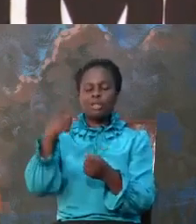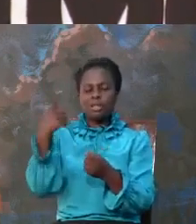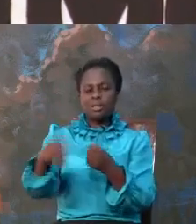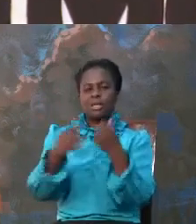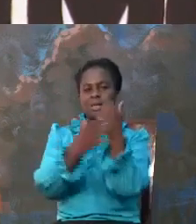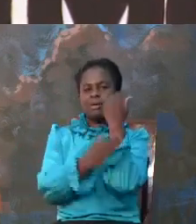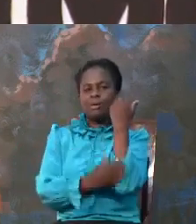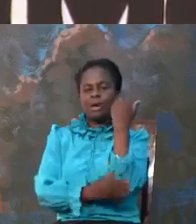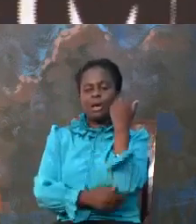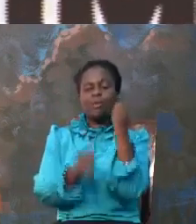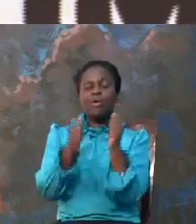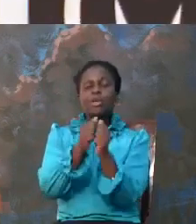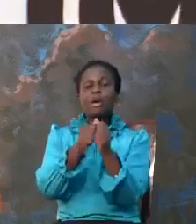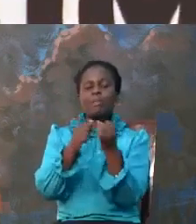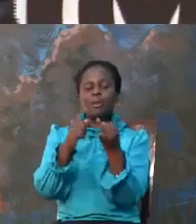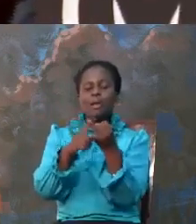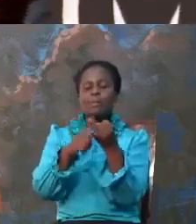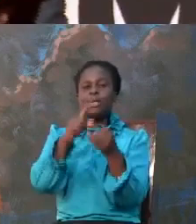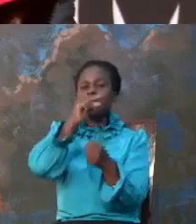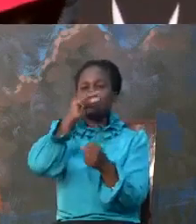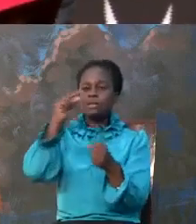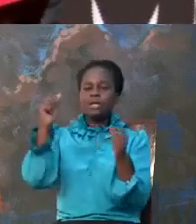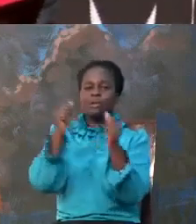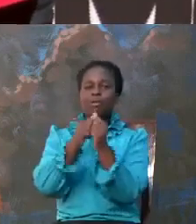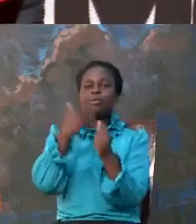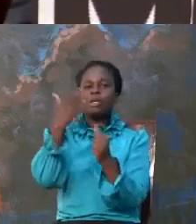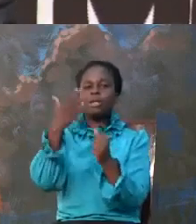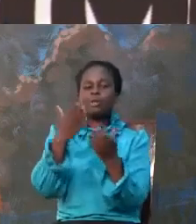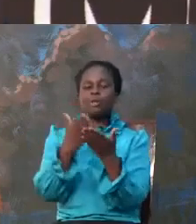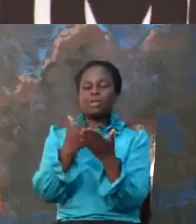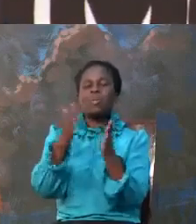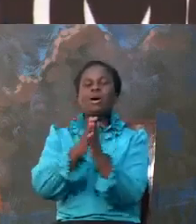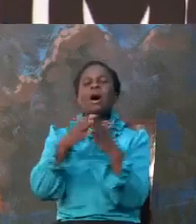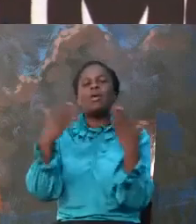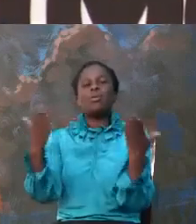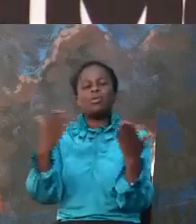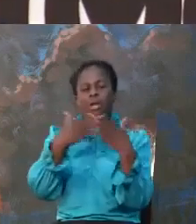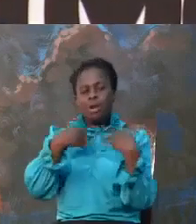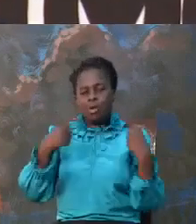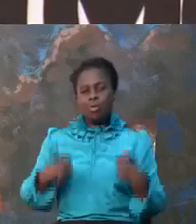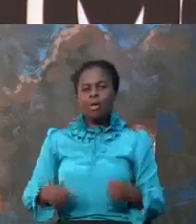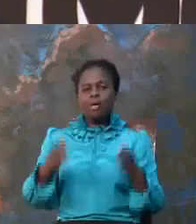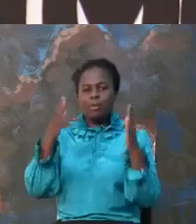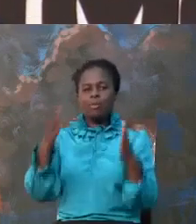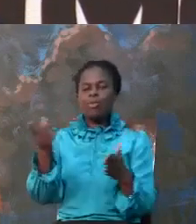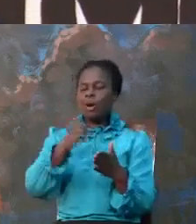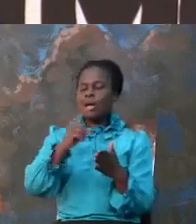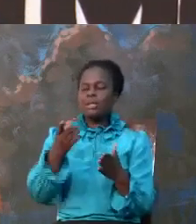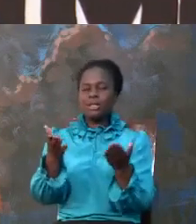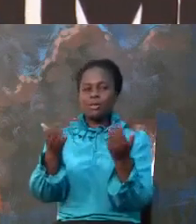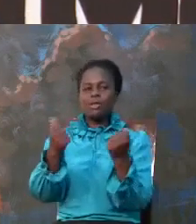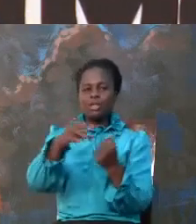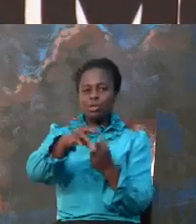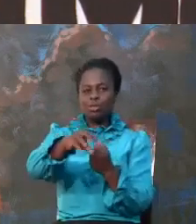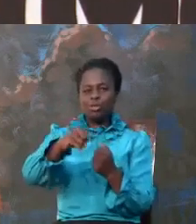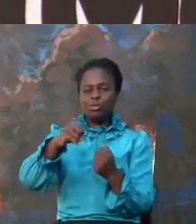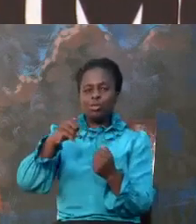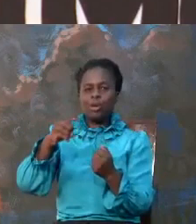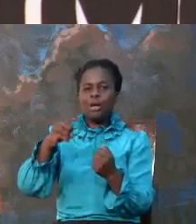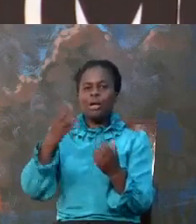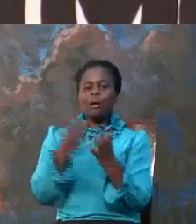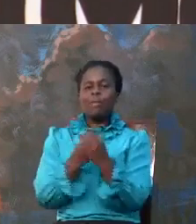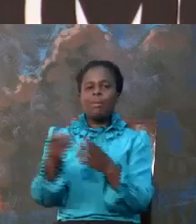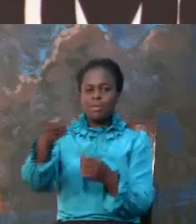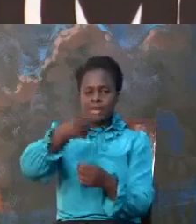Jambo la pili, mstari wa 15. Kwa kuwa hamna kuhani mkuu asiyeweza kuchukuana nasi katika